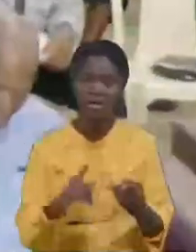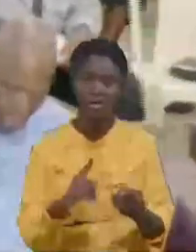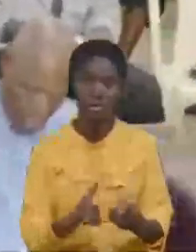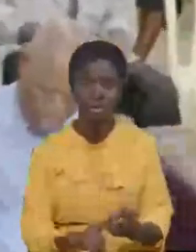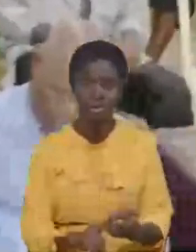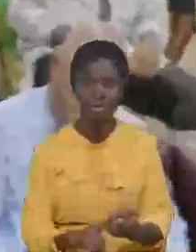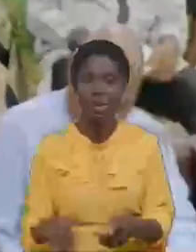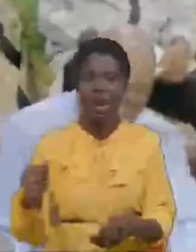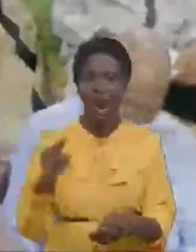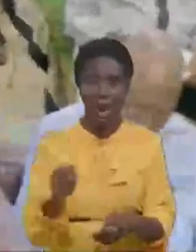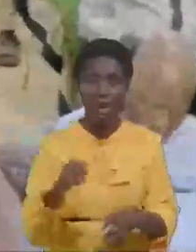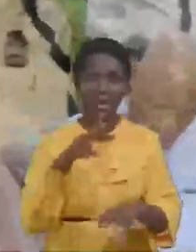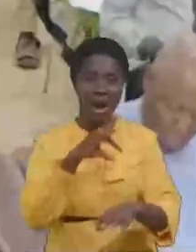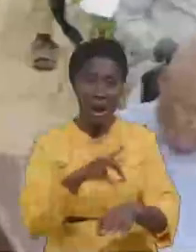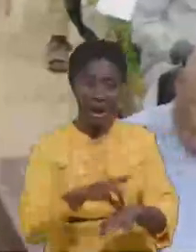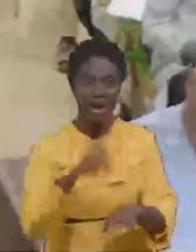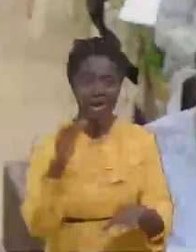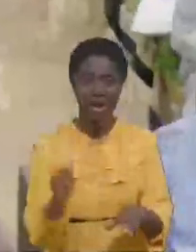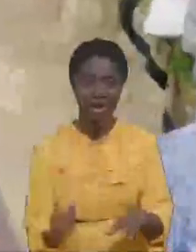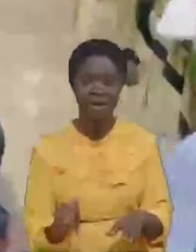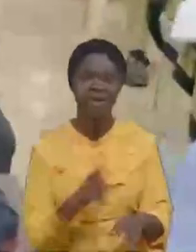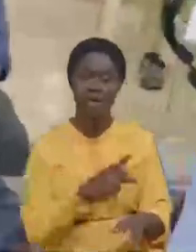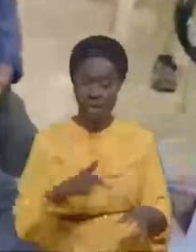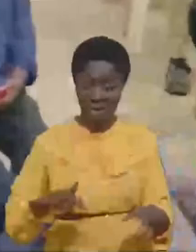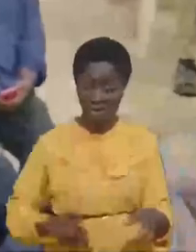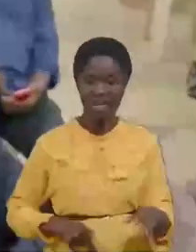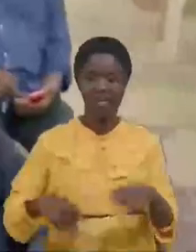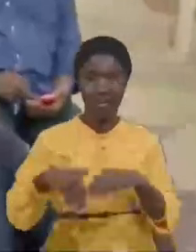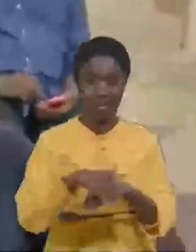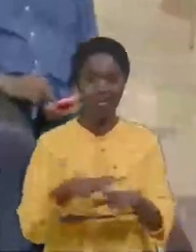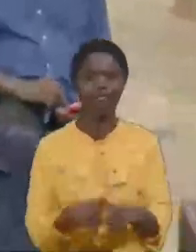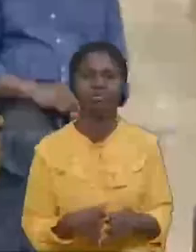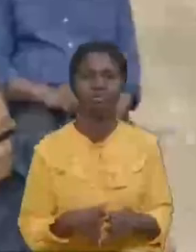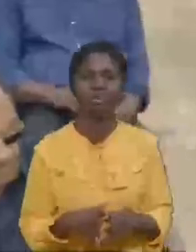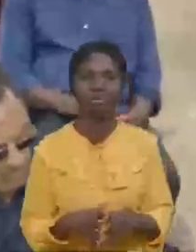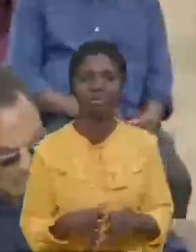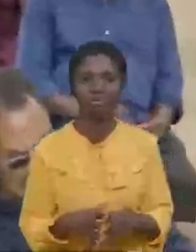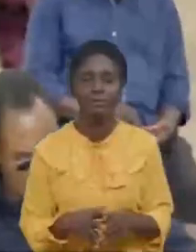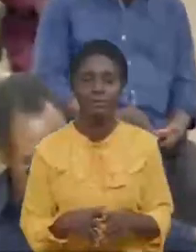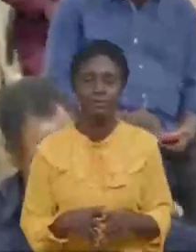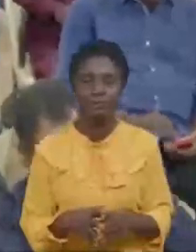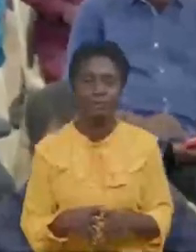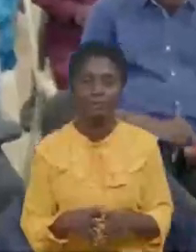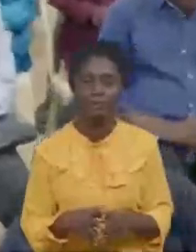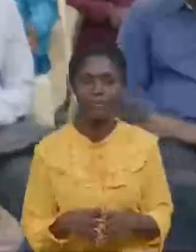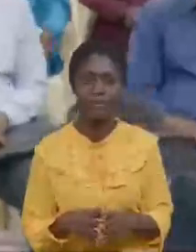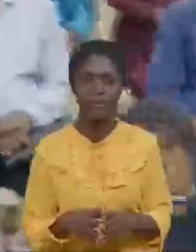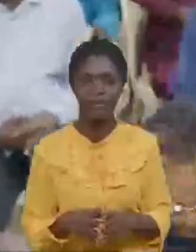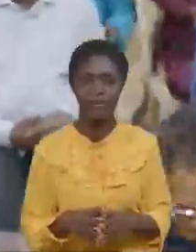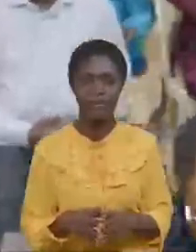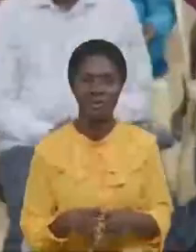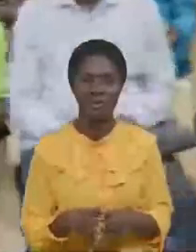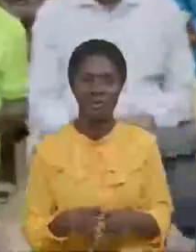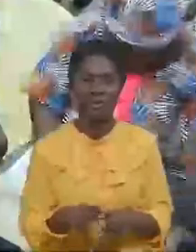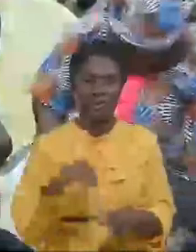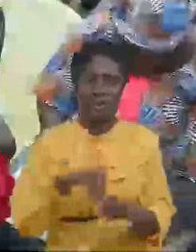royaume terrestre. Voyons Job chapitre 14.